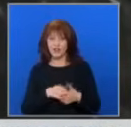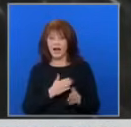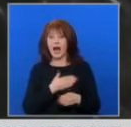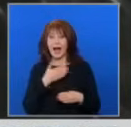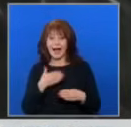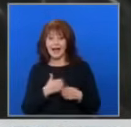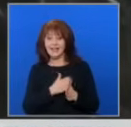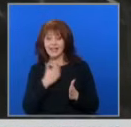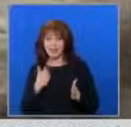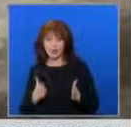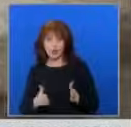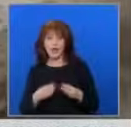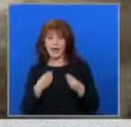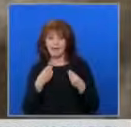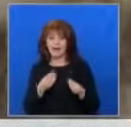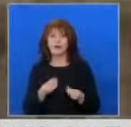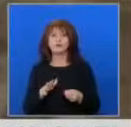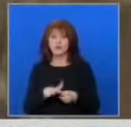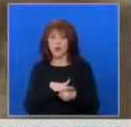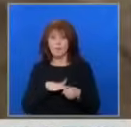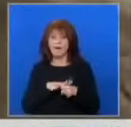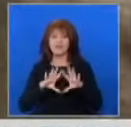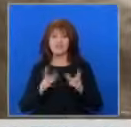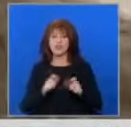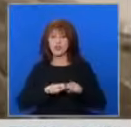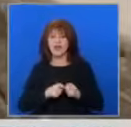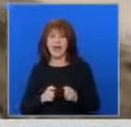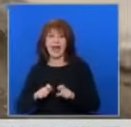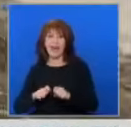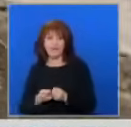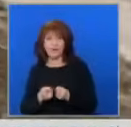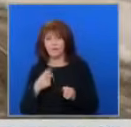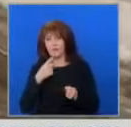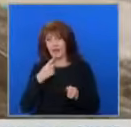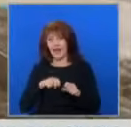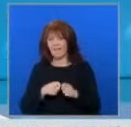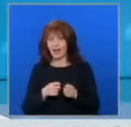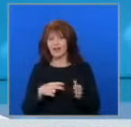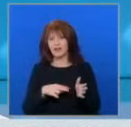който министър Радев е дал за отстраняване на всички проблеми с електрозахранването в страната.